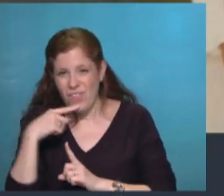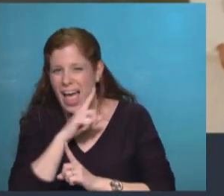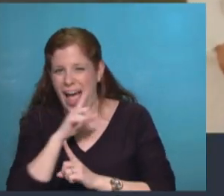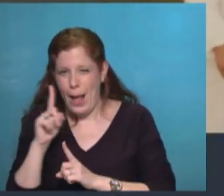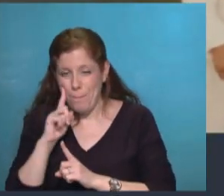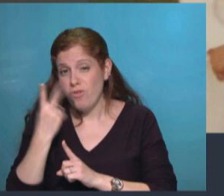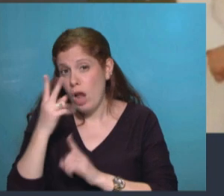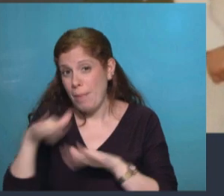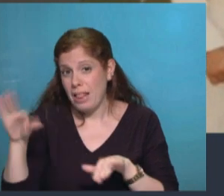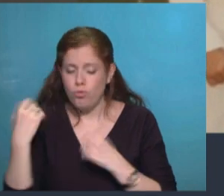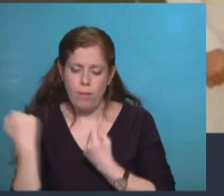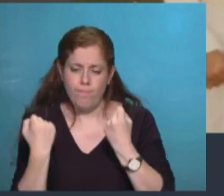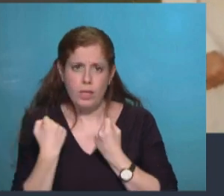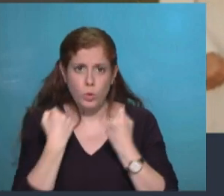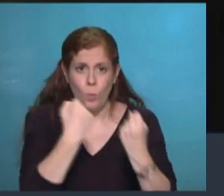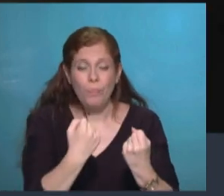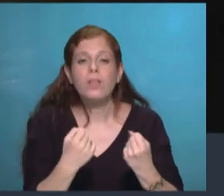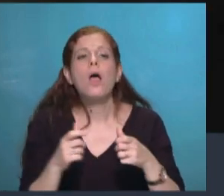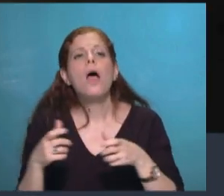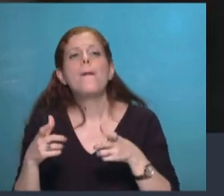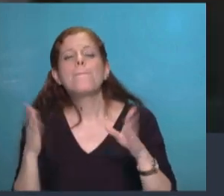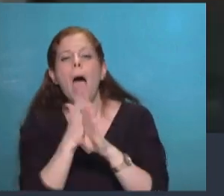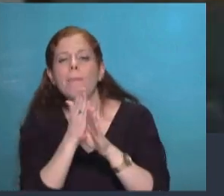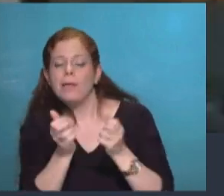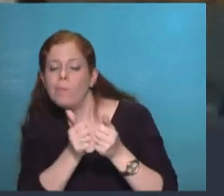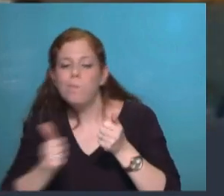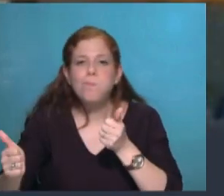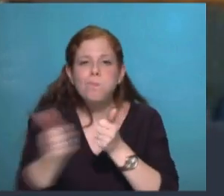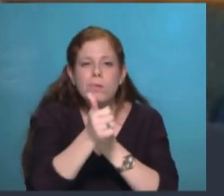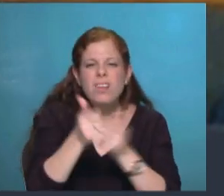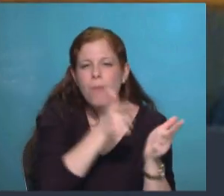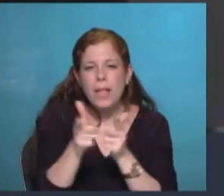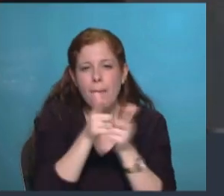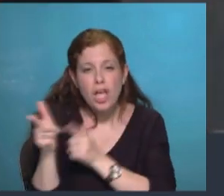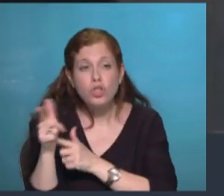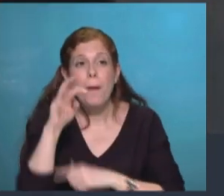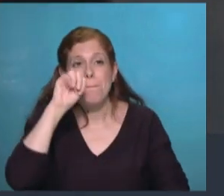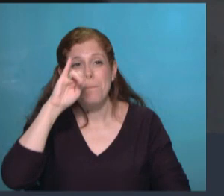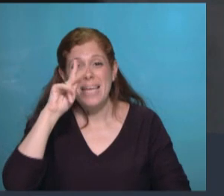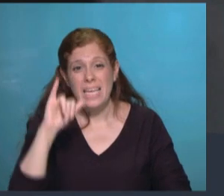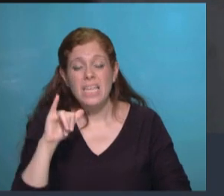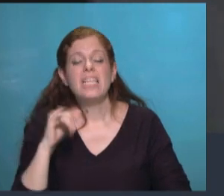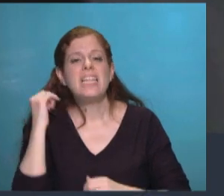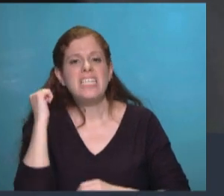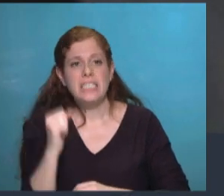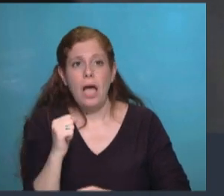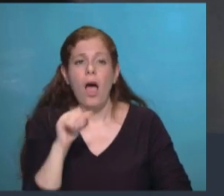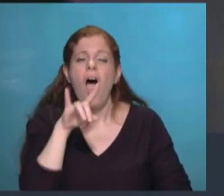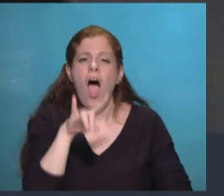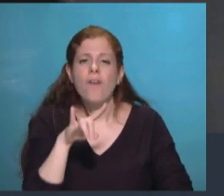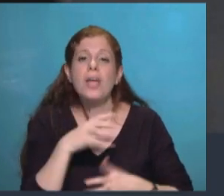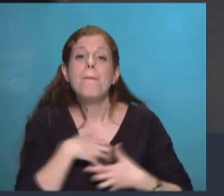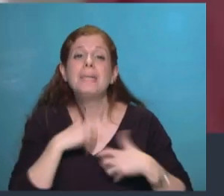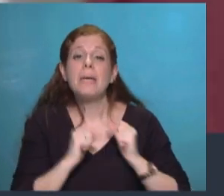ושניים מילדיהם. חוליית מחבלים עקפה אותם ופתחה באש. מיקי נרצח. חווי נפצע פצעים קשים, מהם היא סובלת